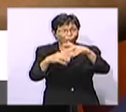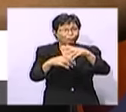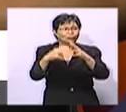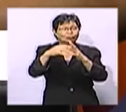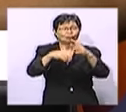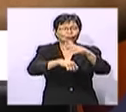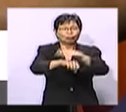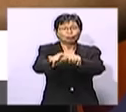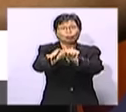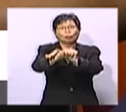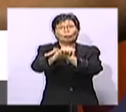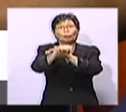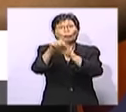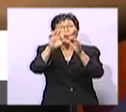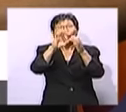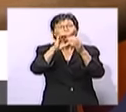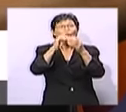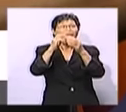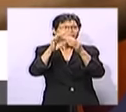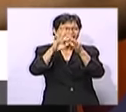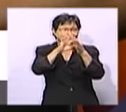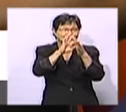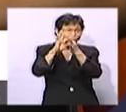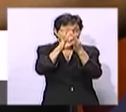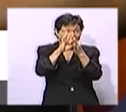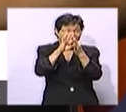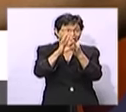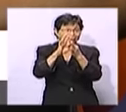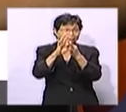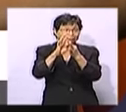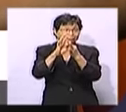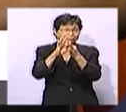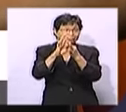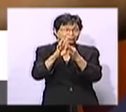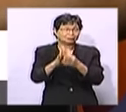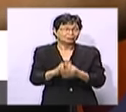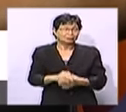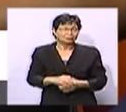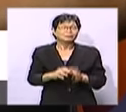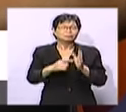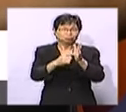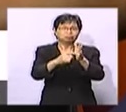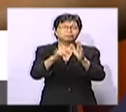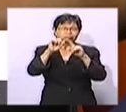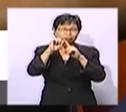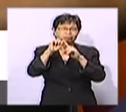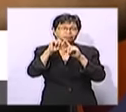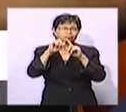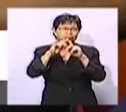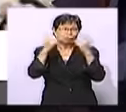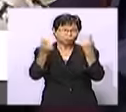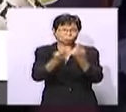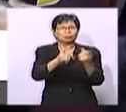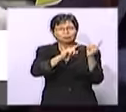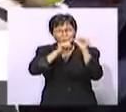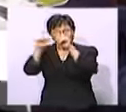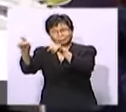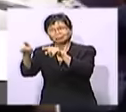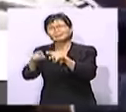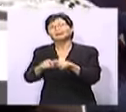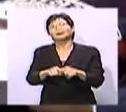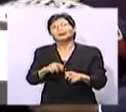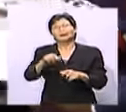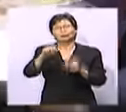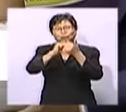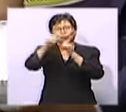Japanese Rugby Football Union yang juga akan merupakan pasukan yang akan ke Sukan Asia. Malaysia